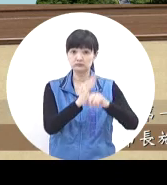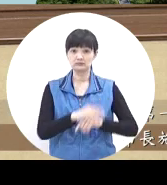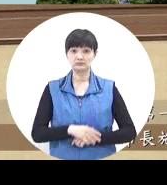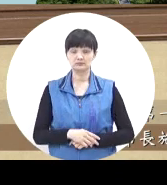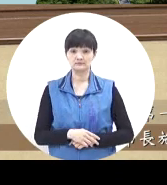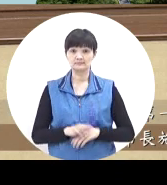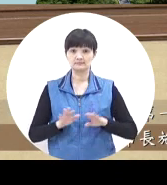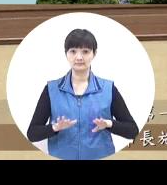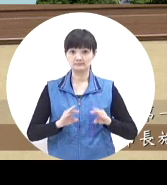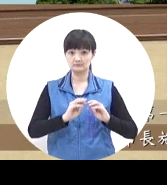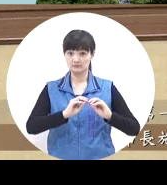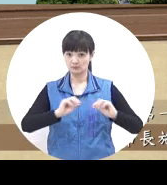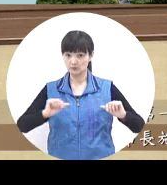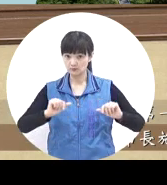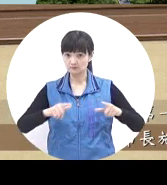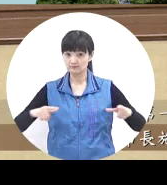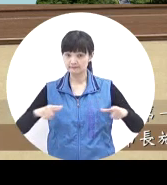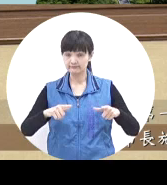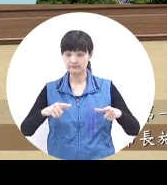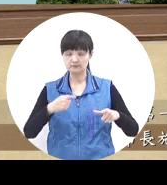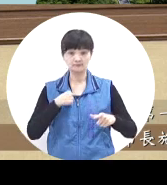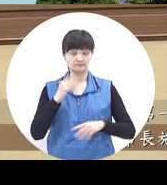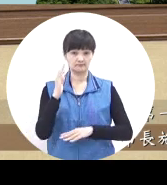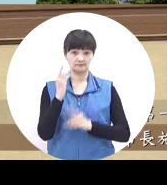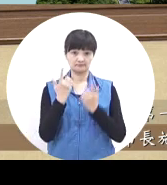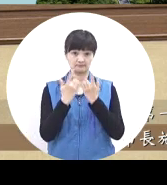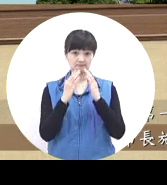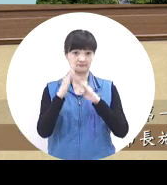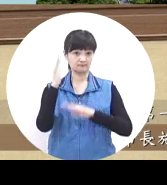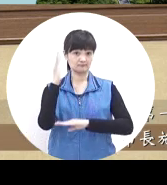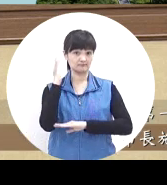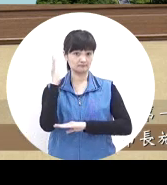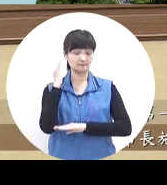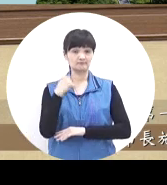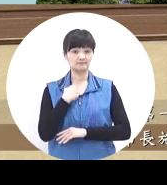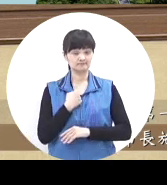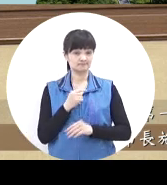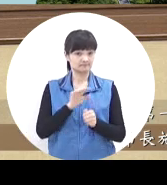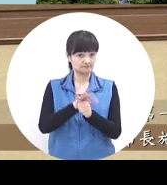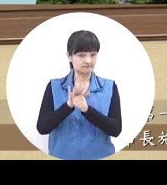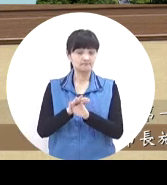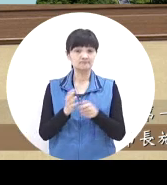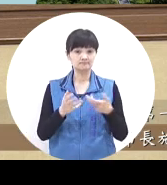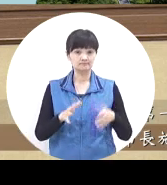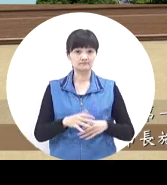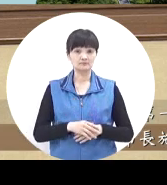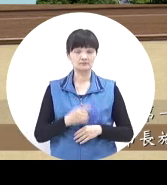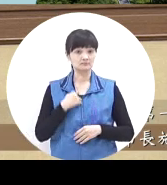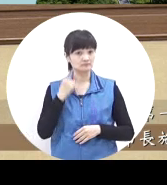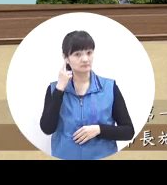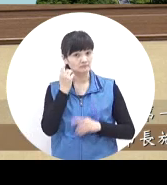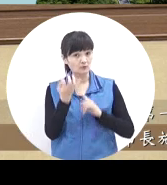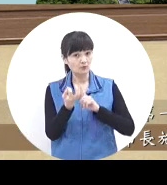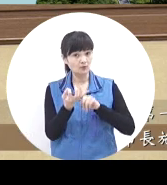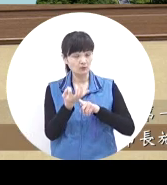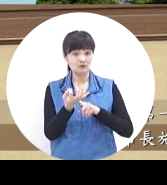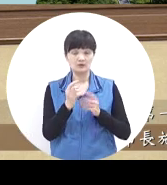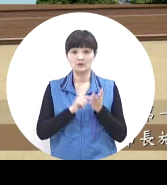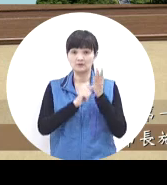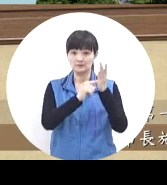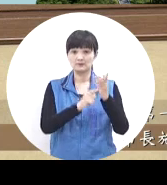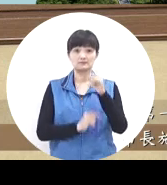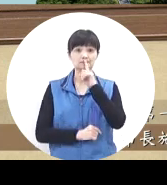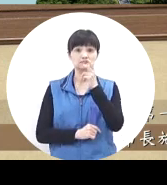上是全力以赴，至于有关相关的补助经费，我们报给中央在评估当